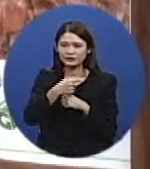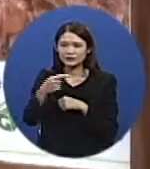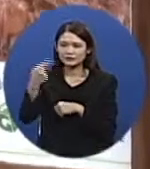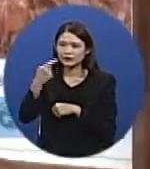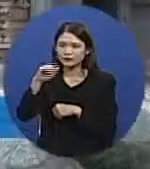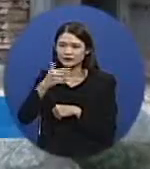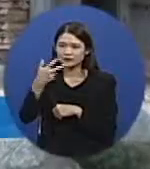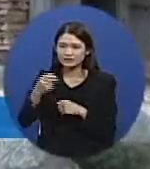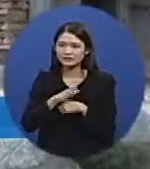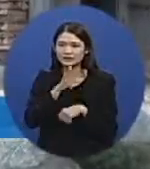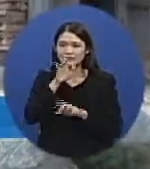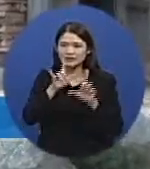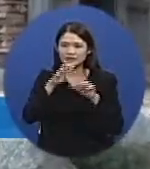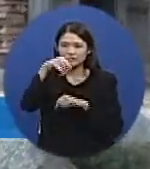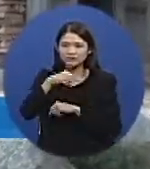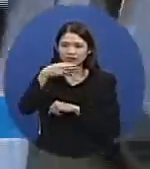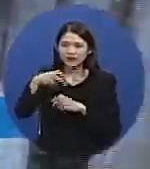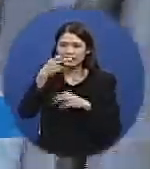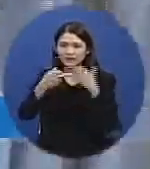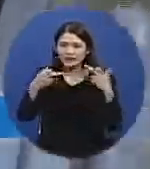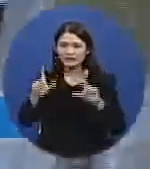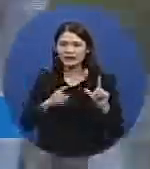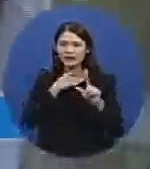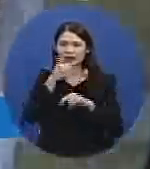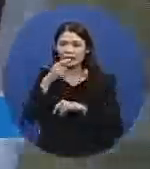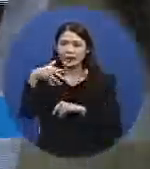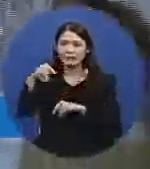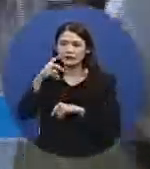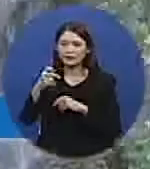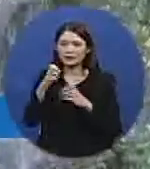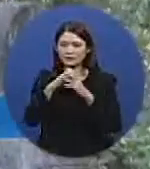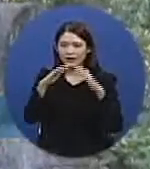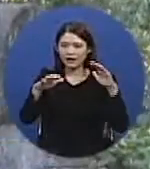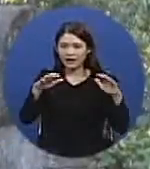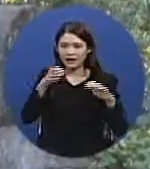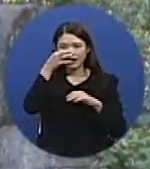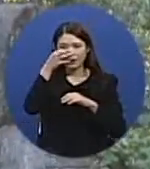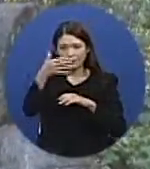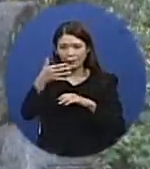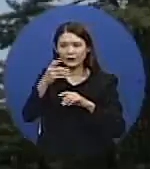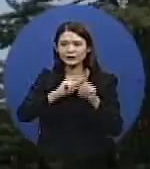70년대까지 실제 충령산에 살았던 화전민 마을도 재현돼 볼거리를 더했습니다.